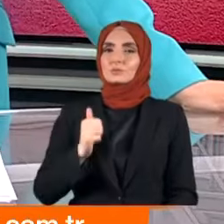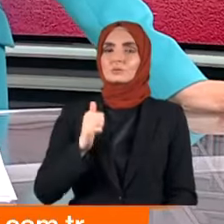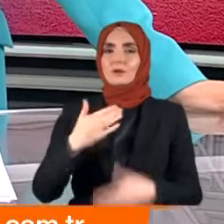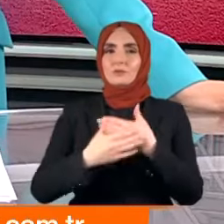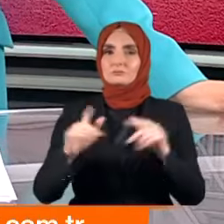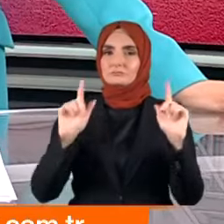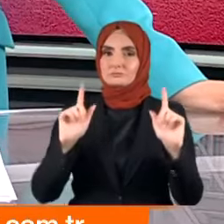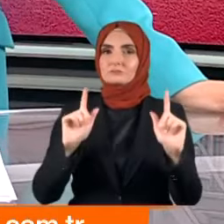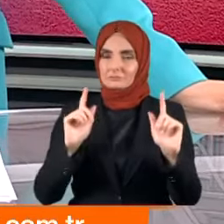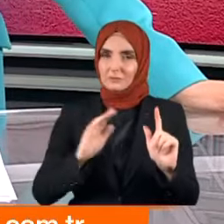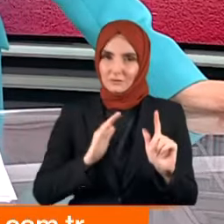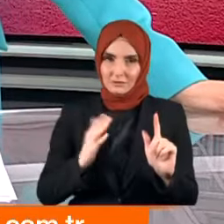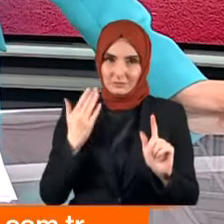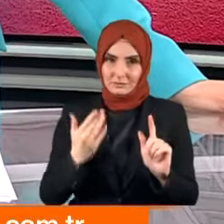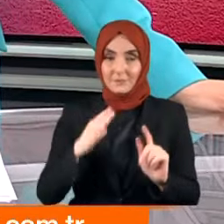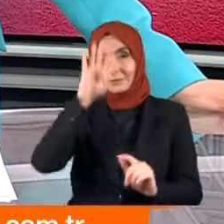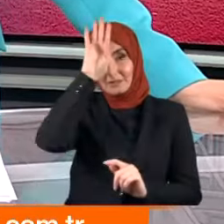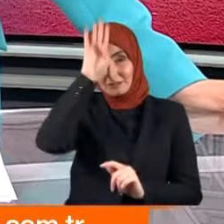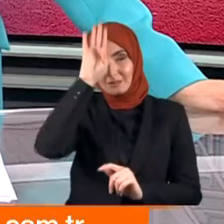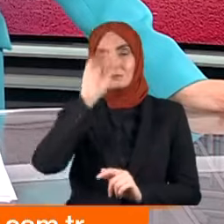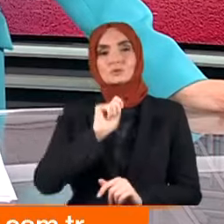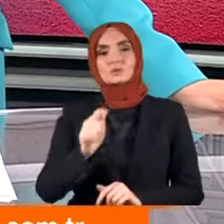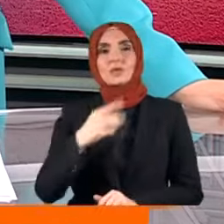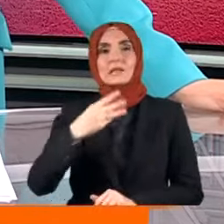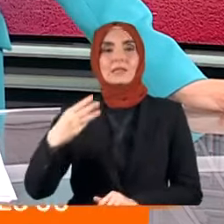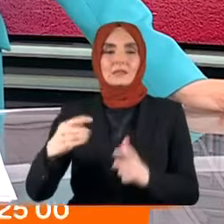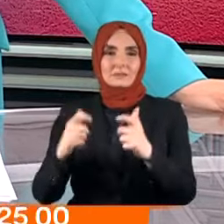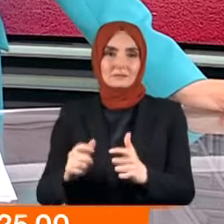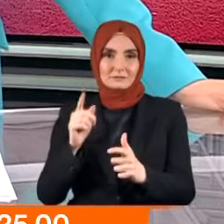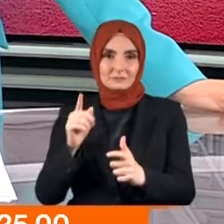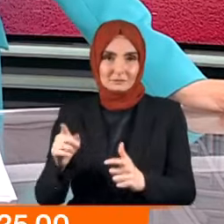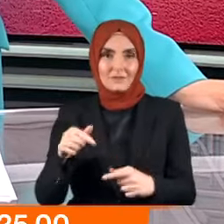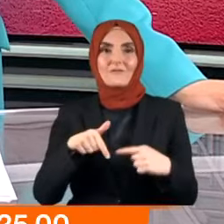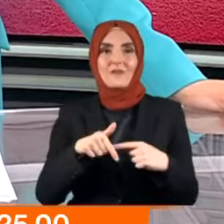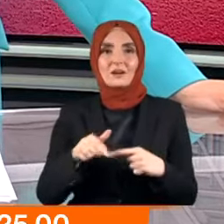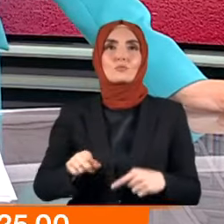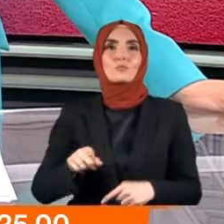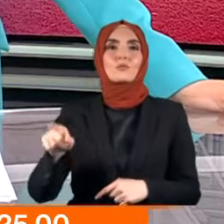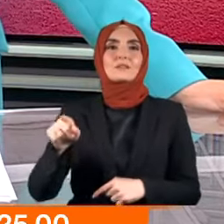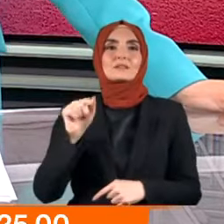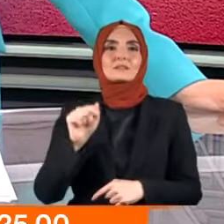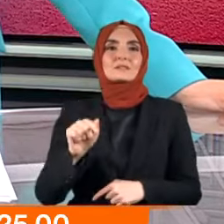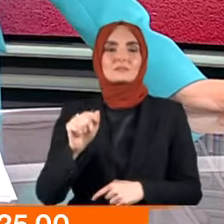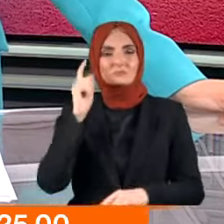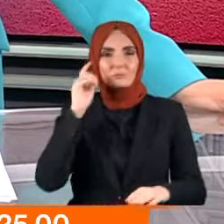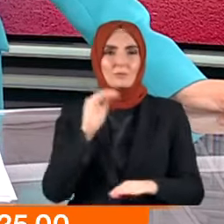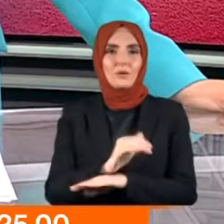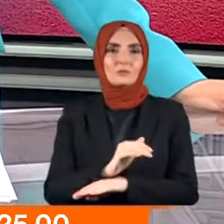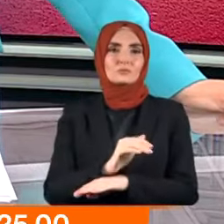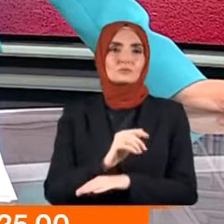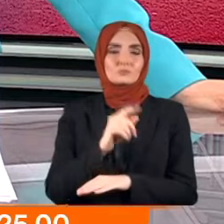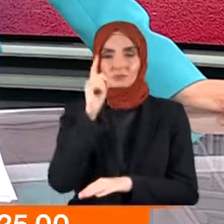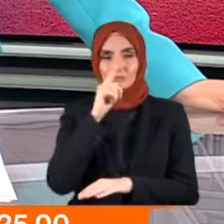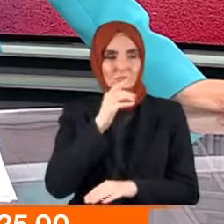Günlerdir ekrana getiriyoruz İstanbul Esenler'deki Fahri Müfettiş mağduriyetini. Yazdığı keyfi cezalarla sürücüleri artık isyan noktasına